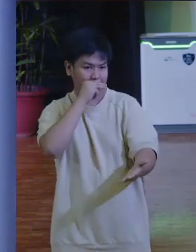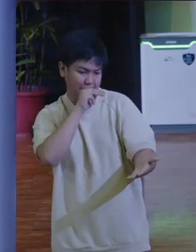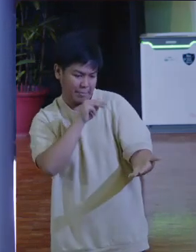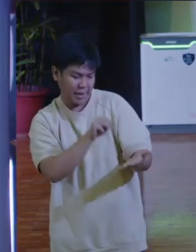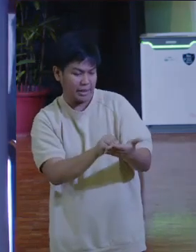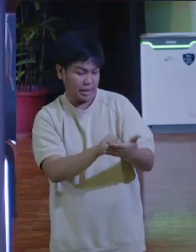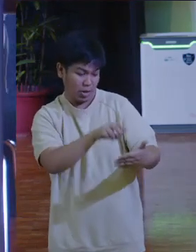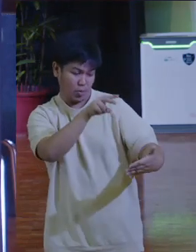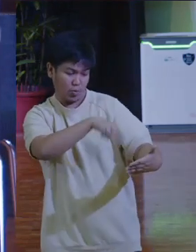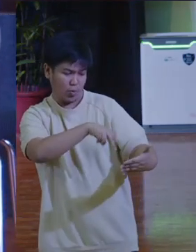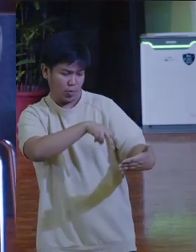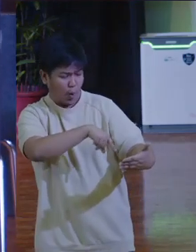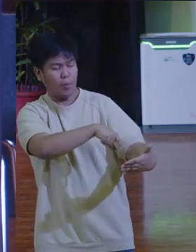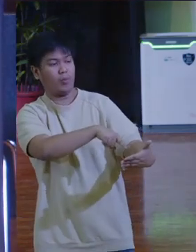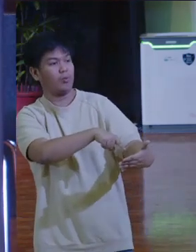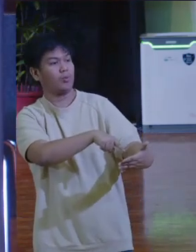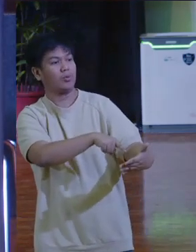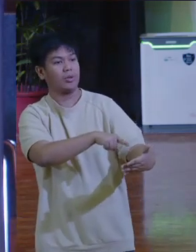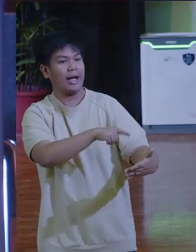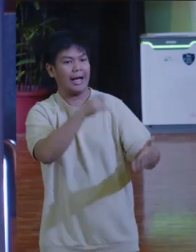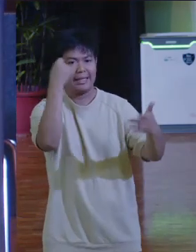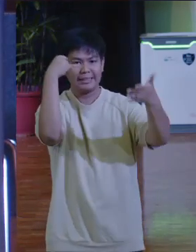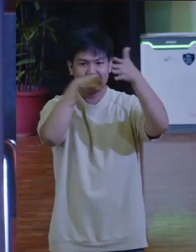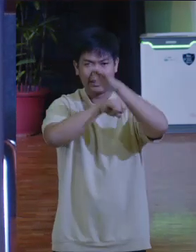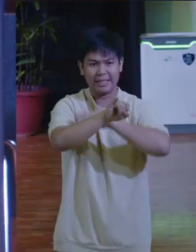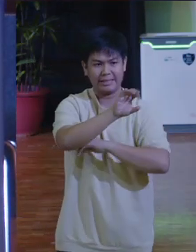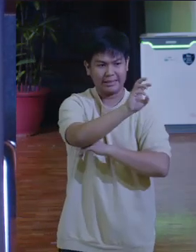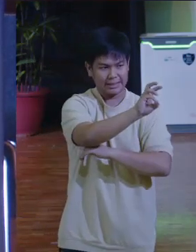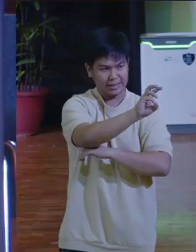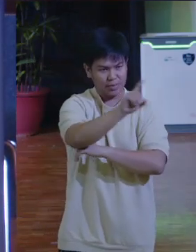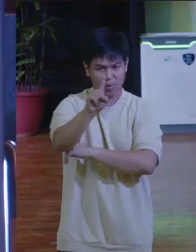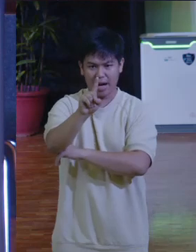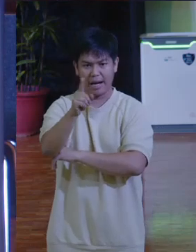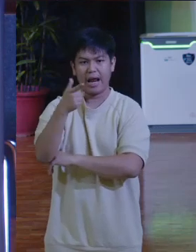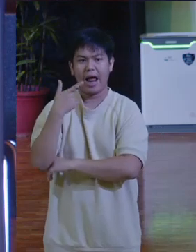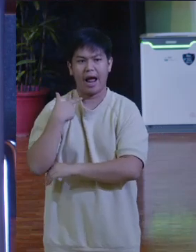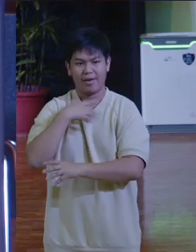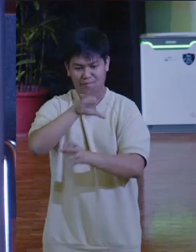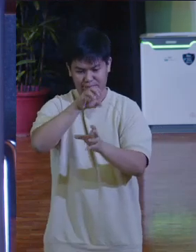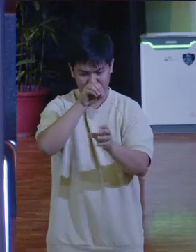ito doon. Isa ito sa mensahe ng pag-asa.